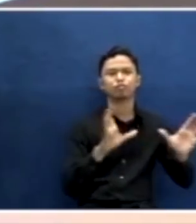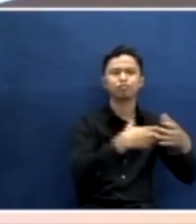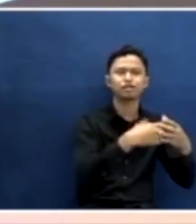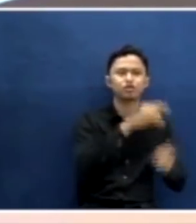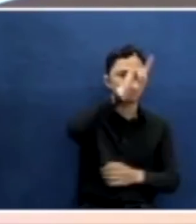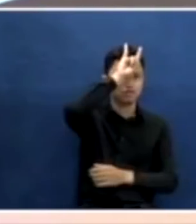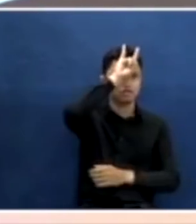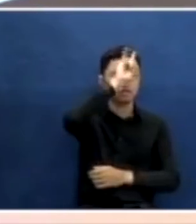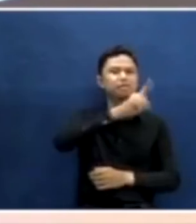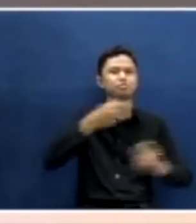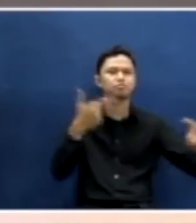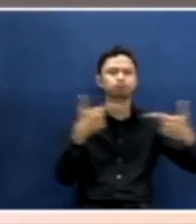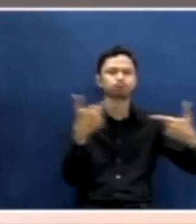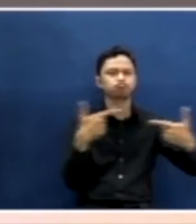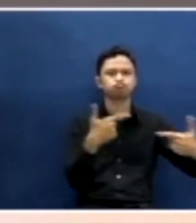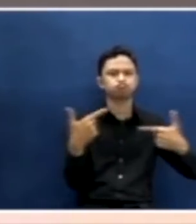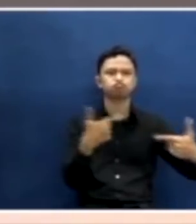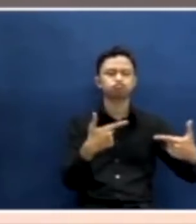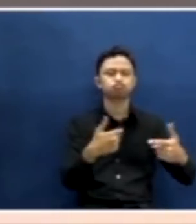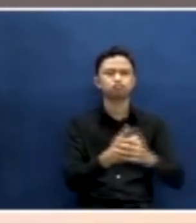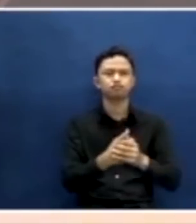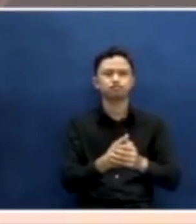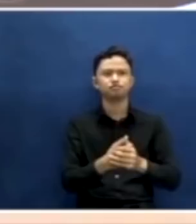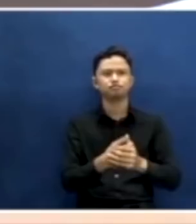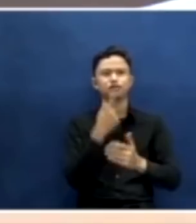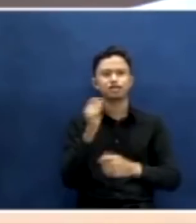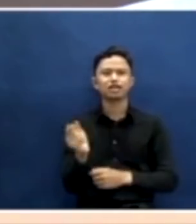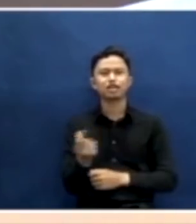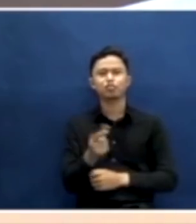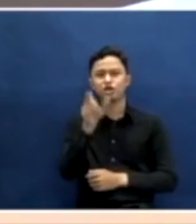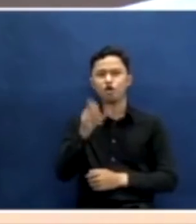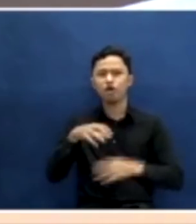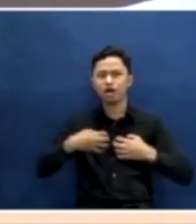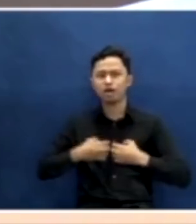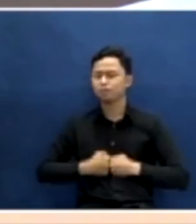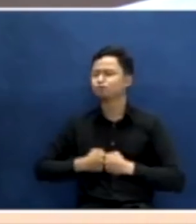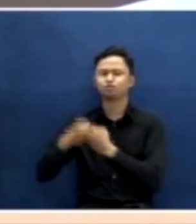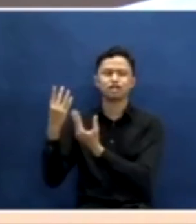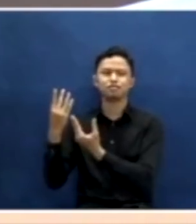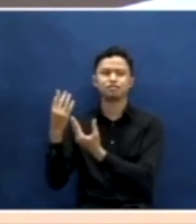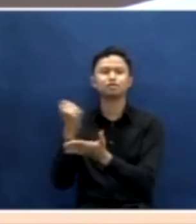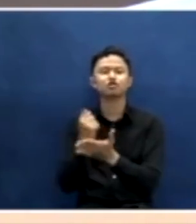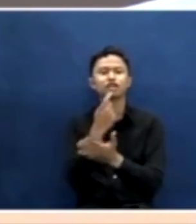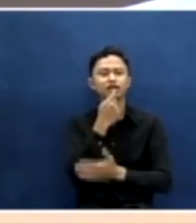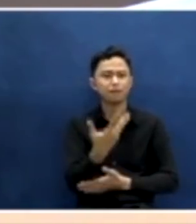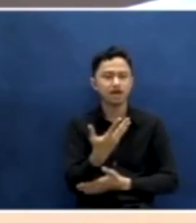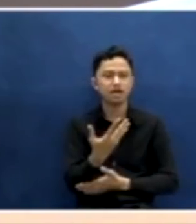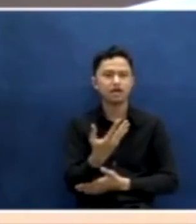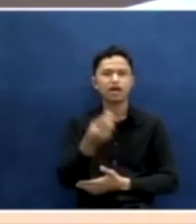yang mereka selalu ributkan untuk mereka terapkan pada kehidupan seorang muslim itu ternyata tentang makanan haram